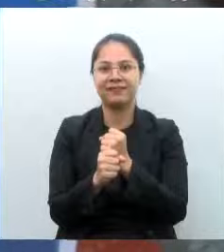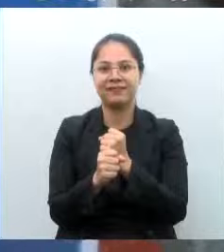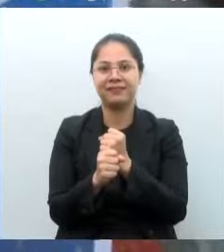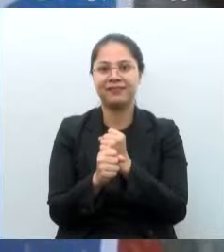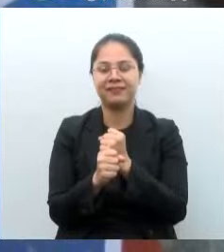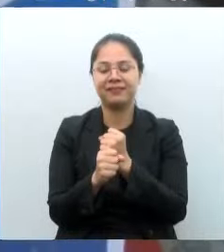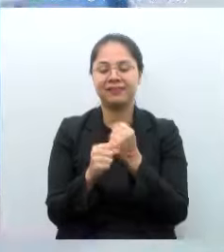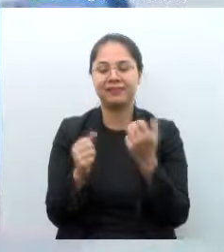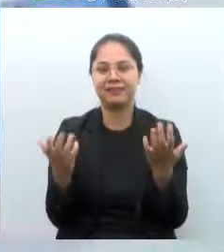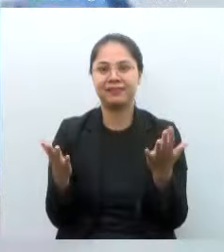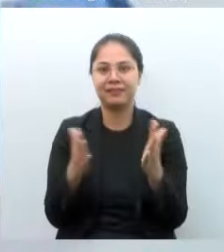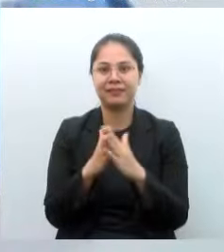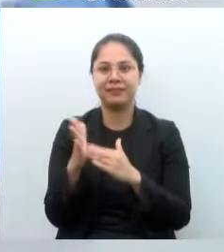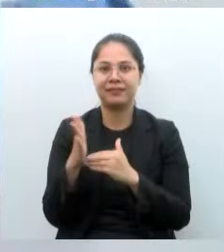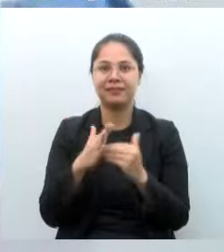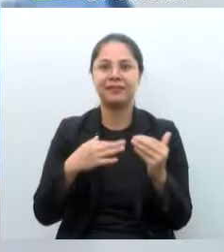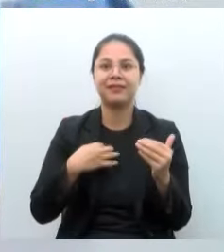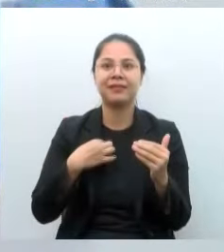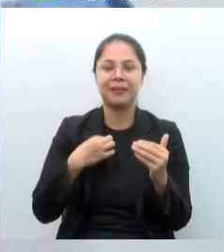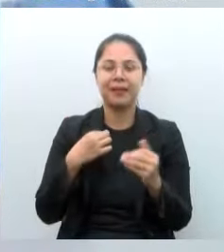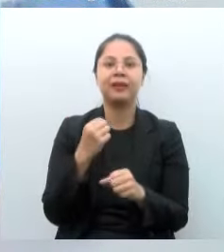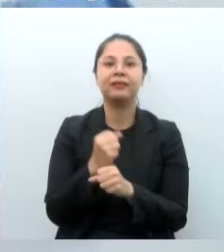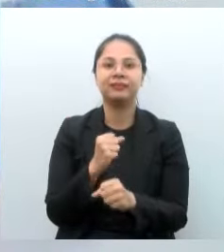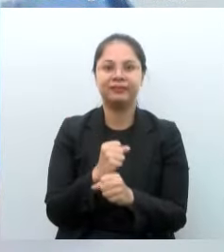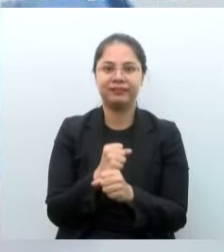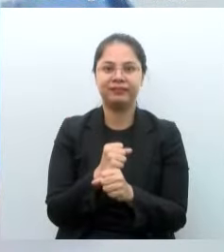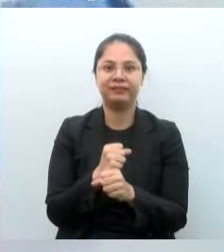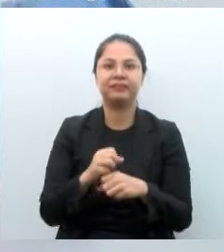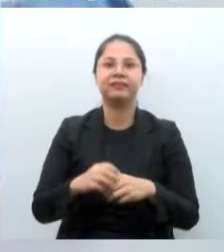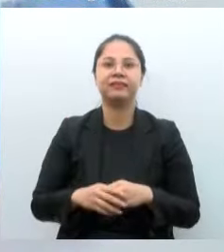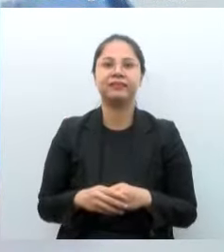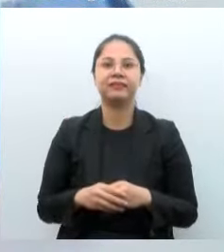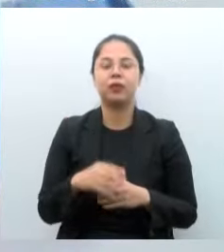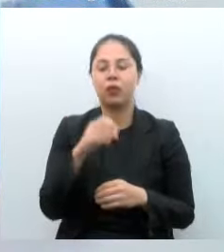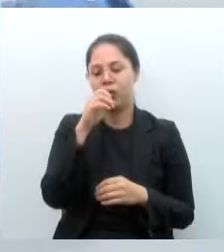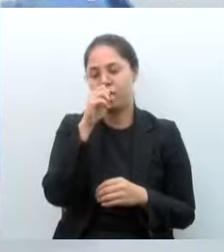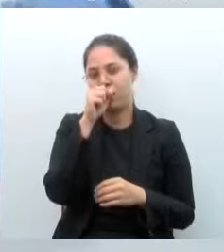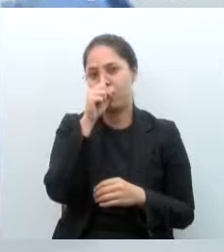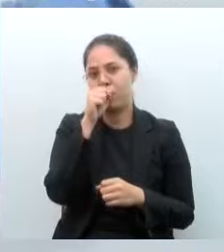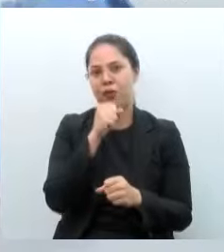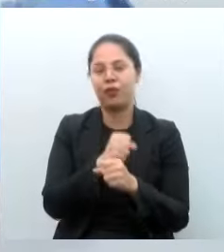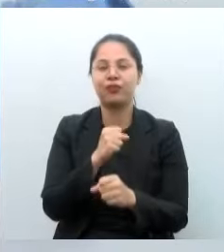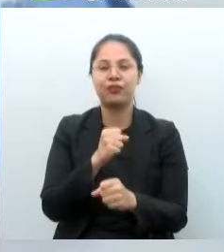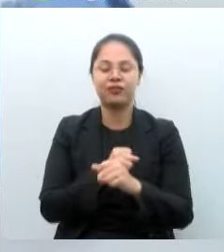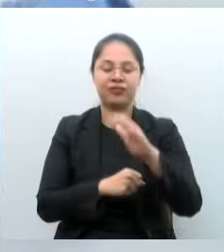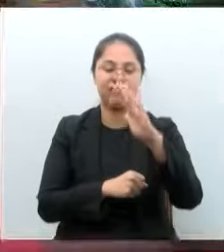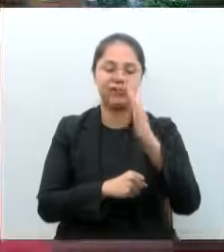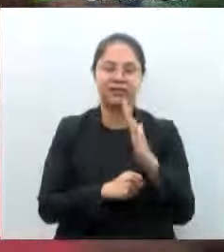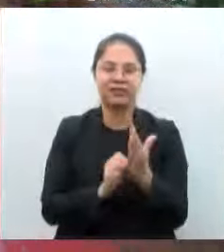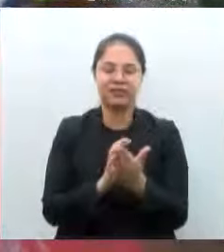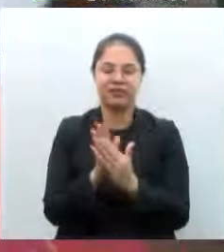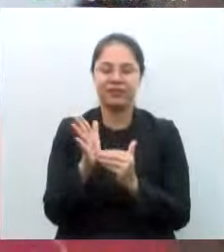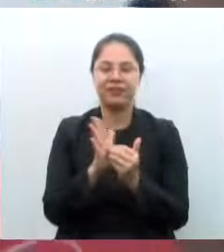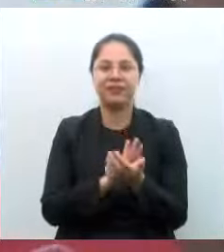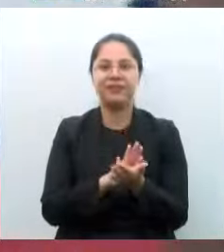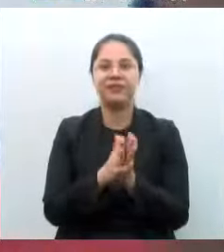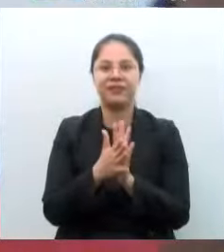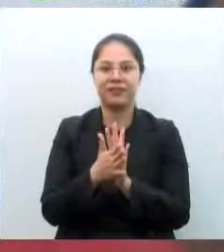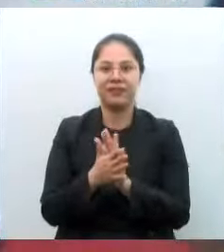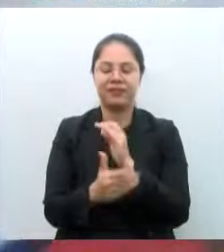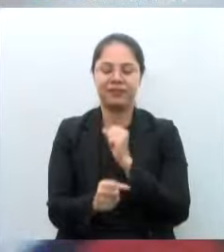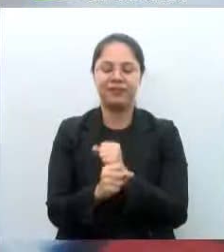ให้มันเกิดสีกับผ้าค่ะทีนี้เขาก็เลยลองมาสกัดใบหูกวางแล้วก็มาทำผ้ามัดย้อม